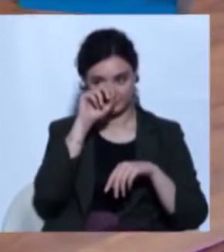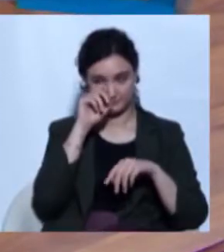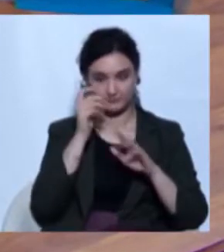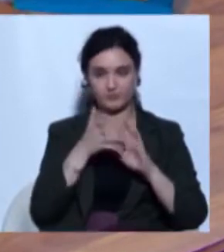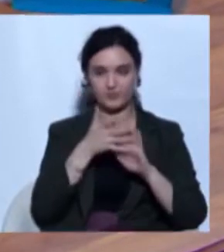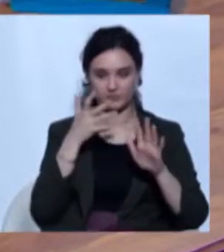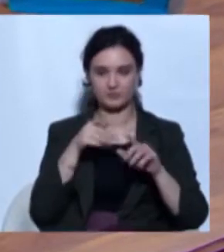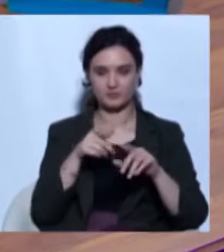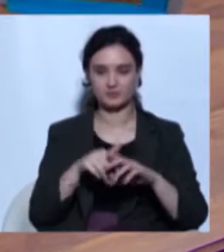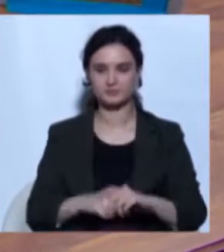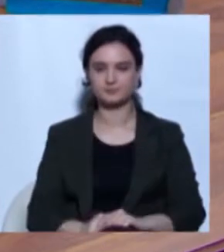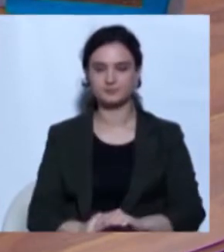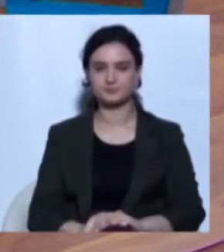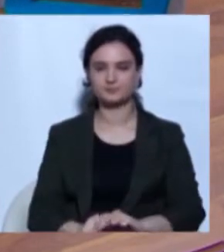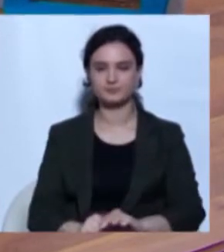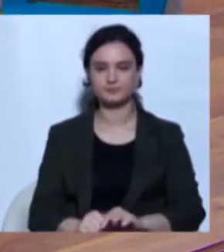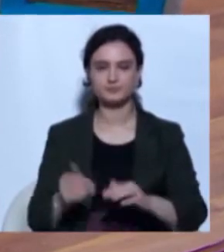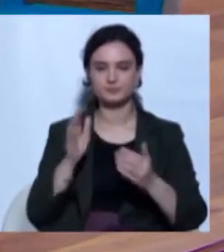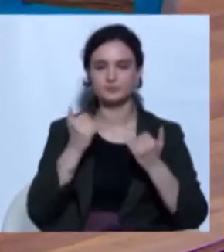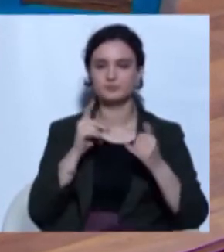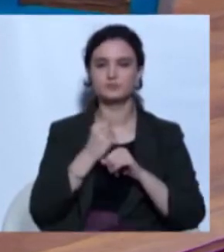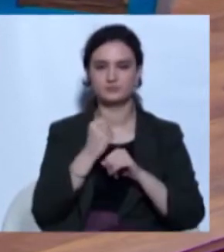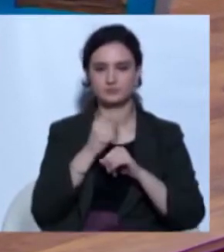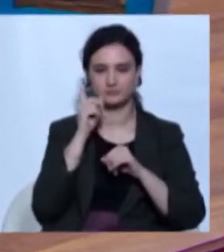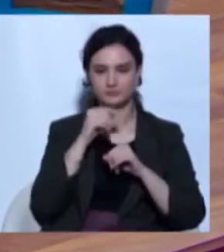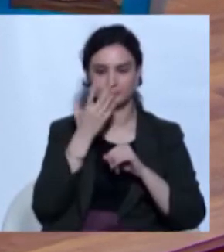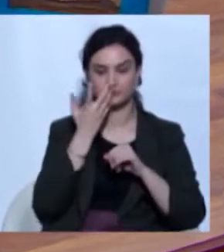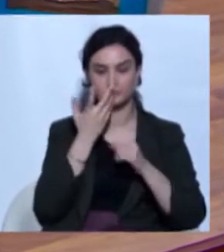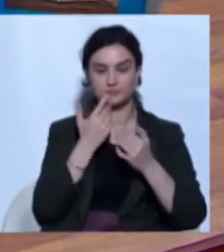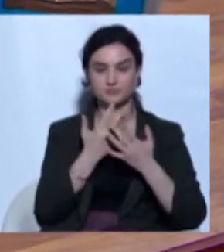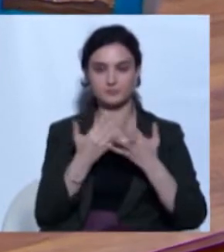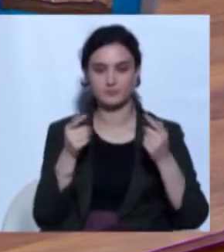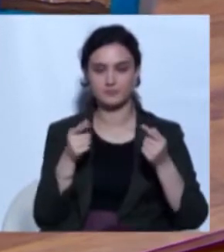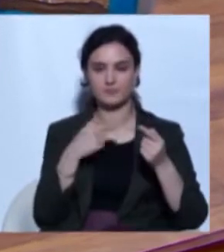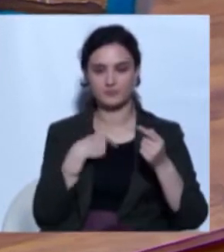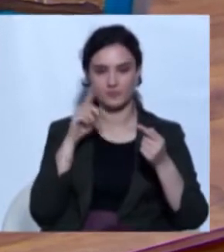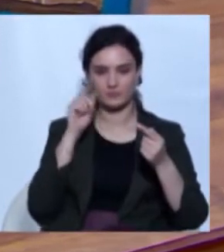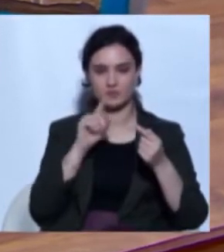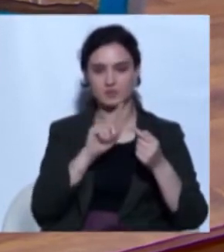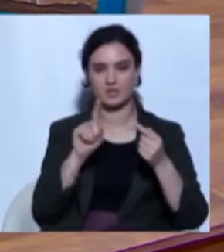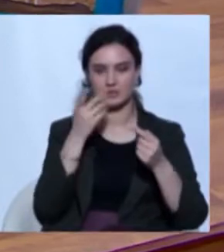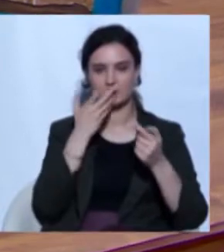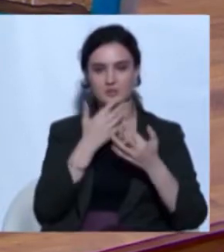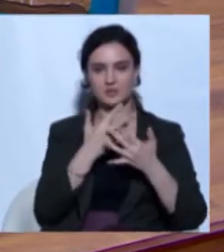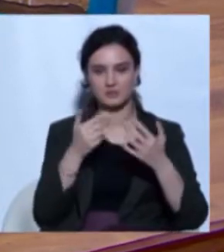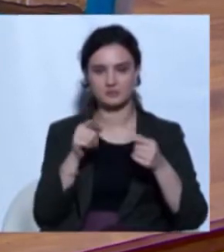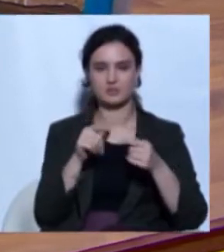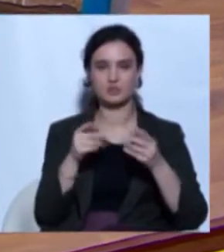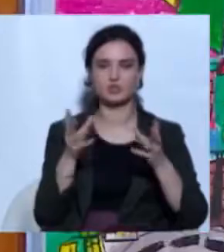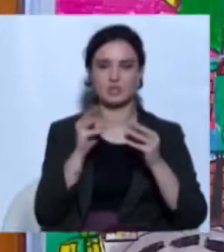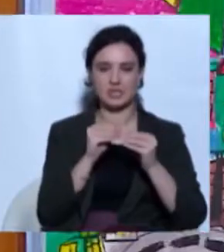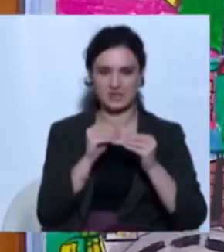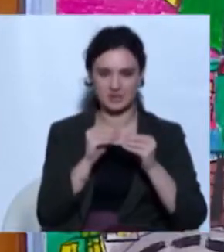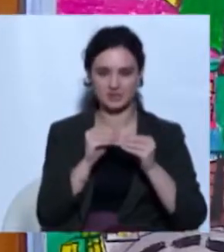აღვიქვავთ. ვოდი დღეს რა ვქნათ ეცეთ, აი ესე ფერებით. ჩვენ ხო ვეცეთ რაღაც ფერები, ძირითადი,